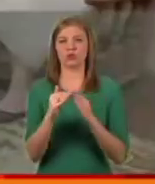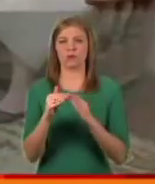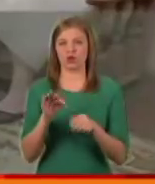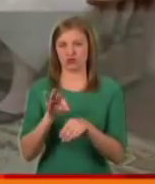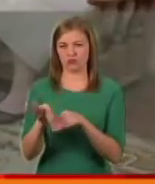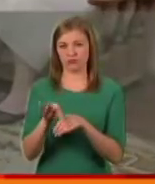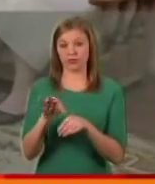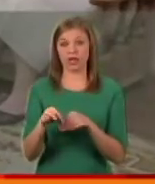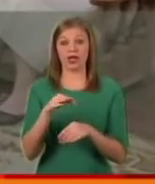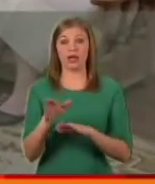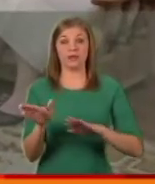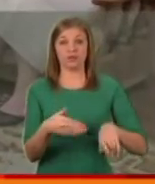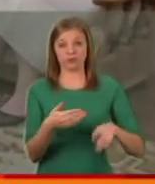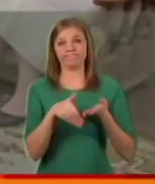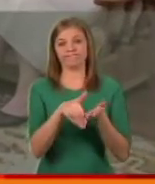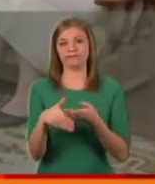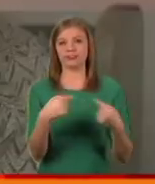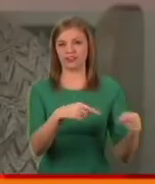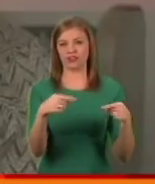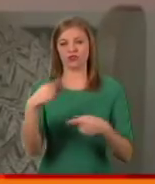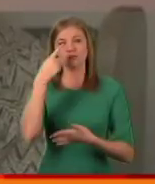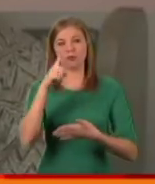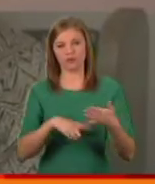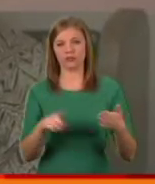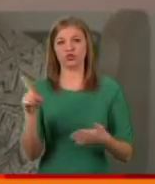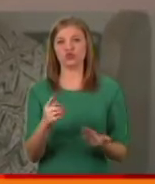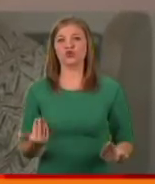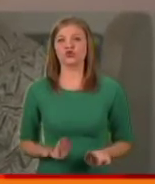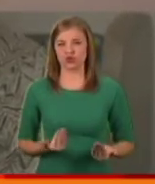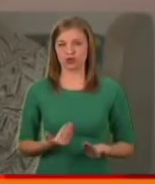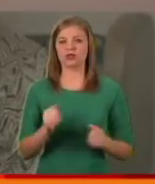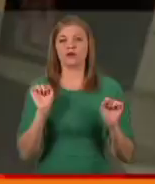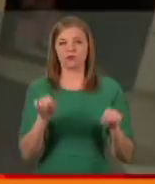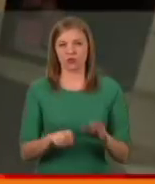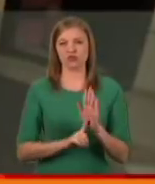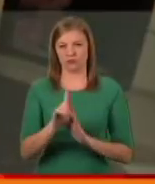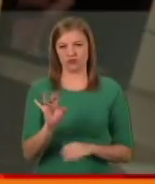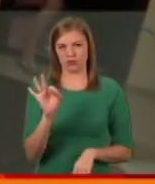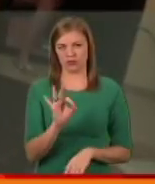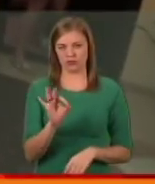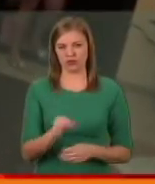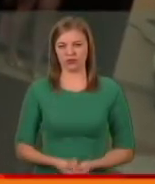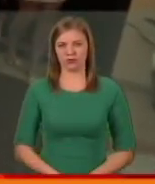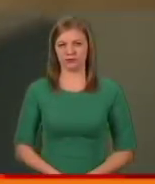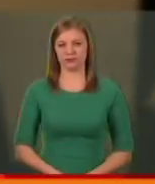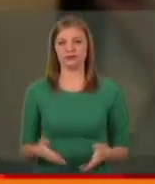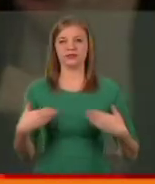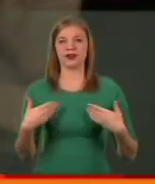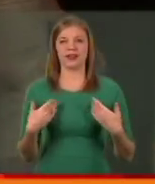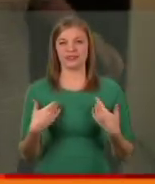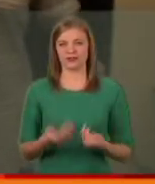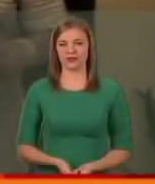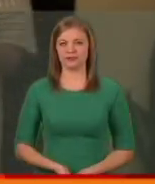домашньому жахіттю. Відтоді допомагає іншим повірити, що життя можна почати спочатку.